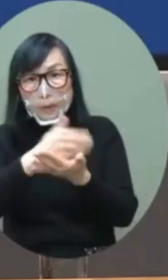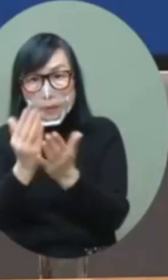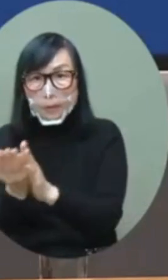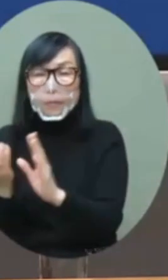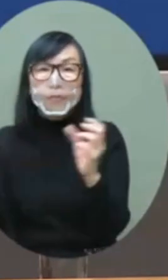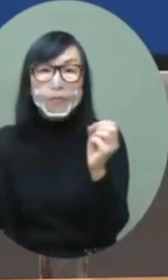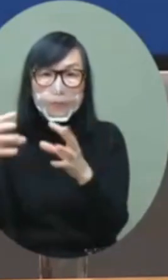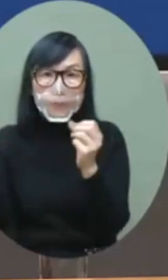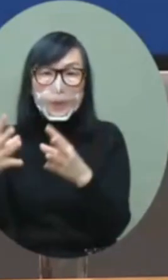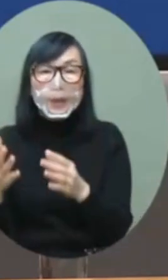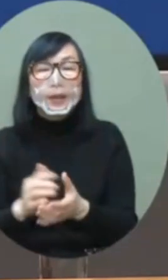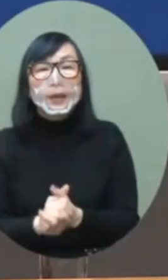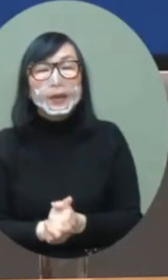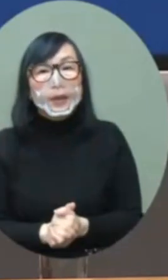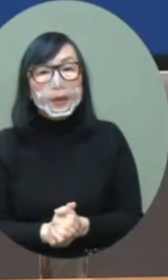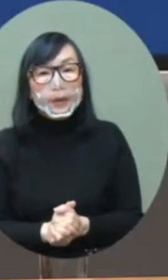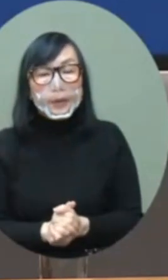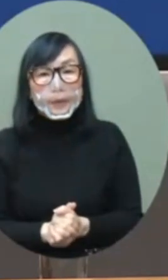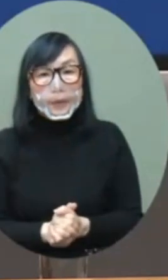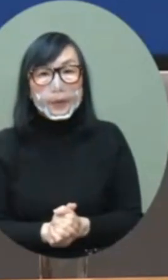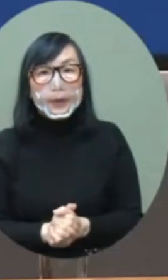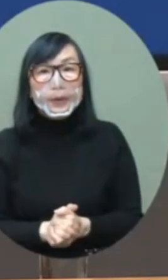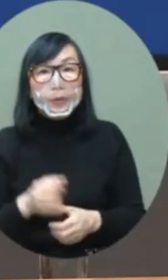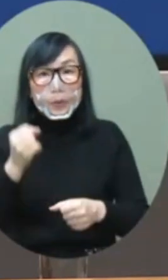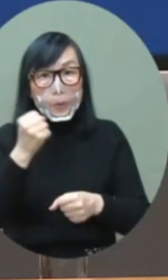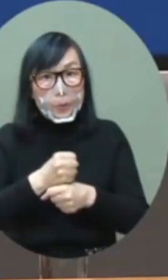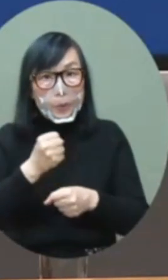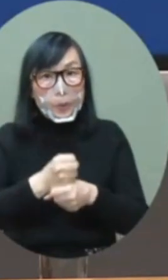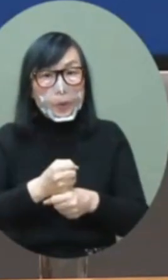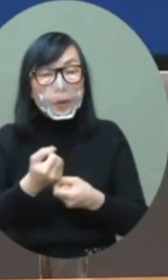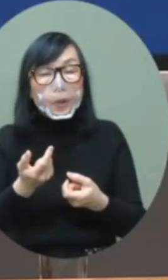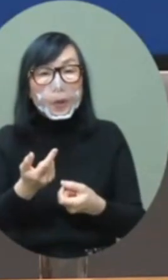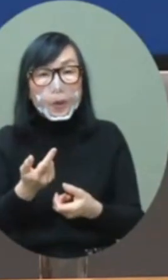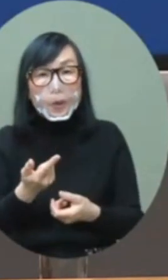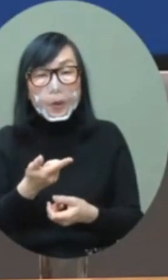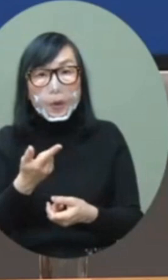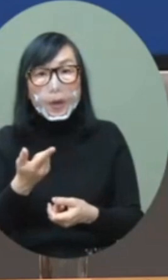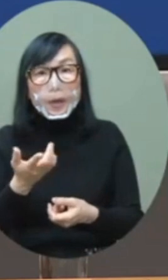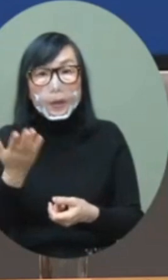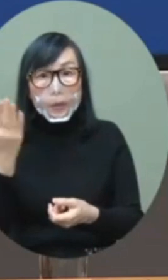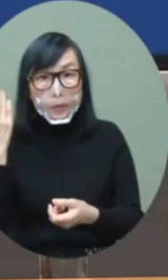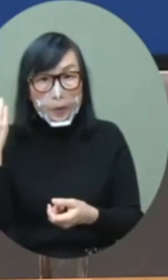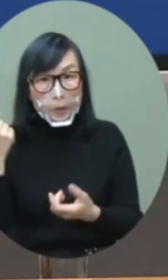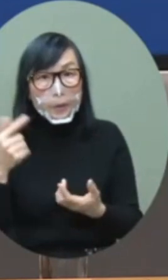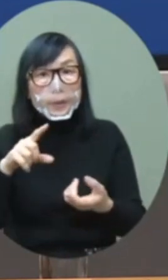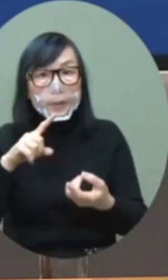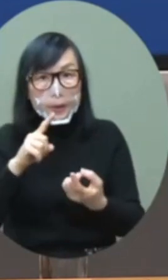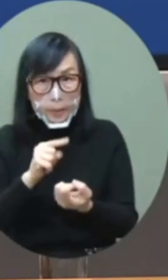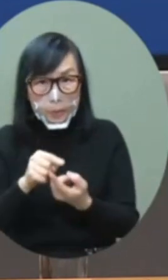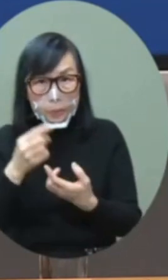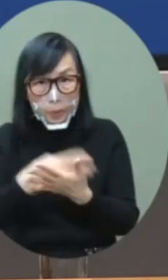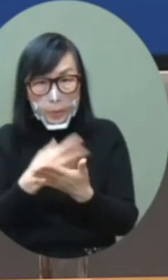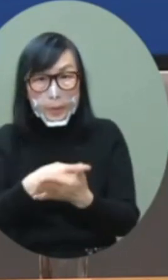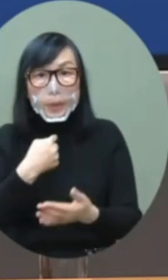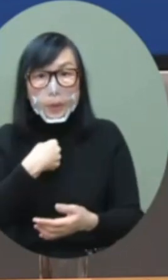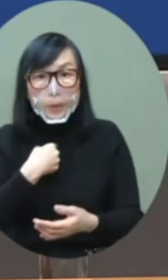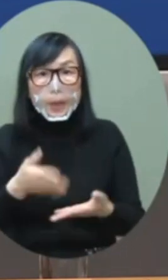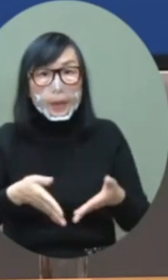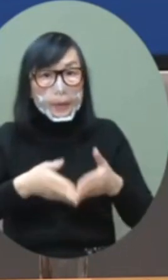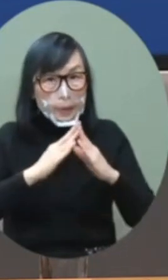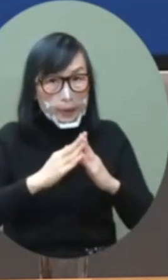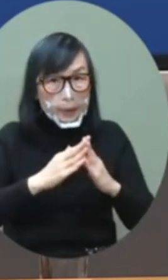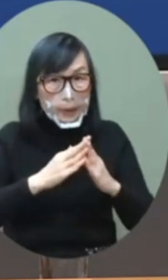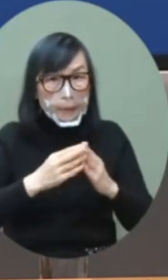視。從而亦都係執行咗一啲相當當時認為係需要嘅措施啦，包括成立咗